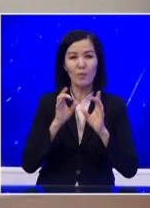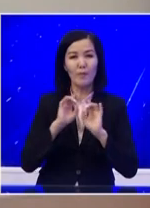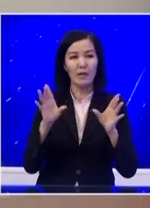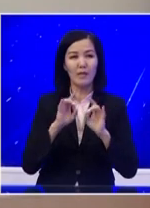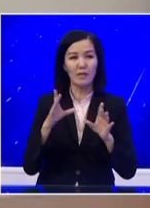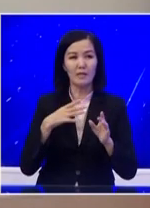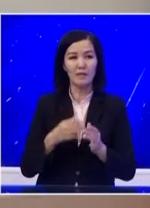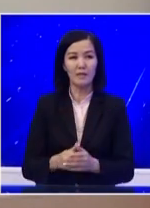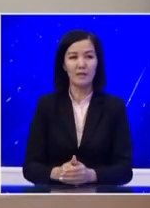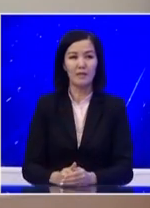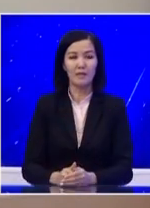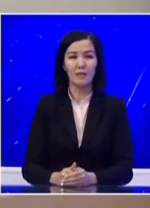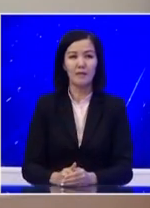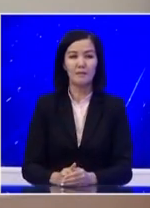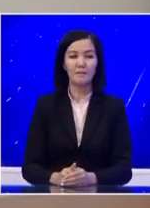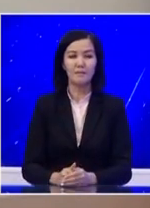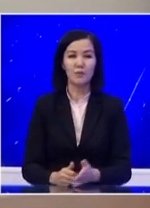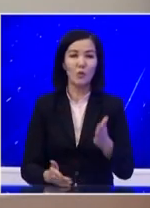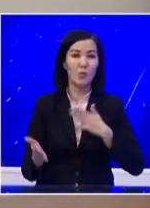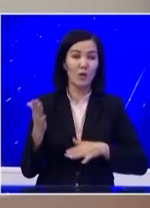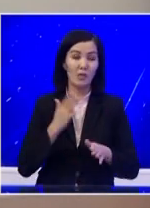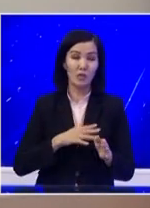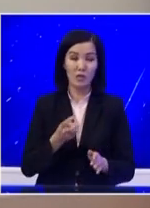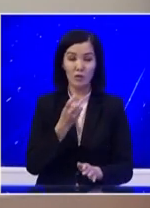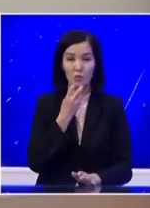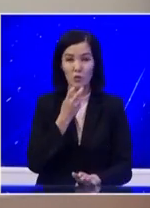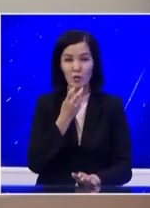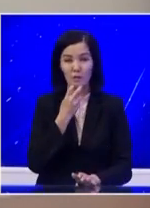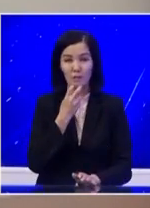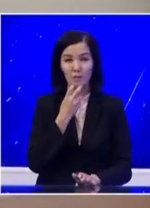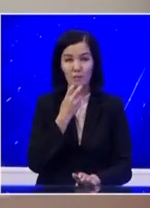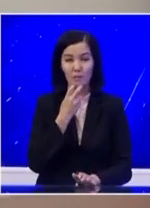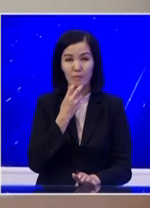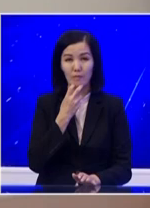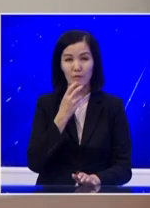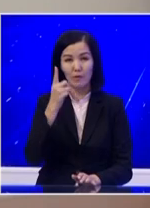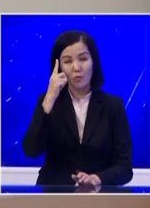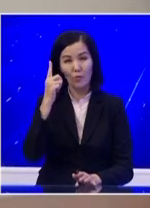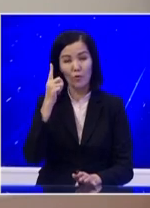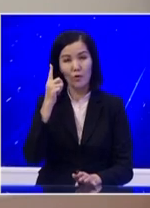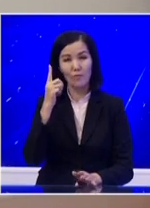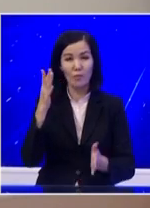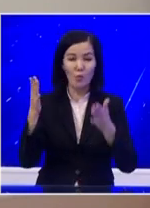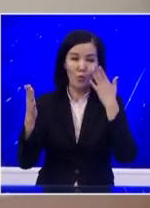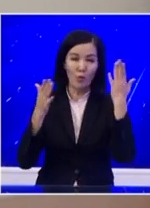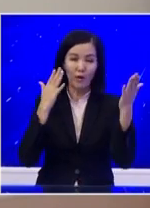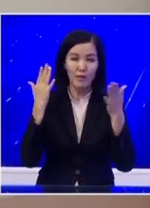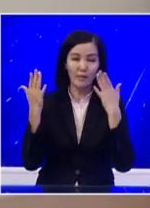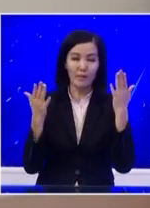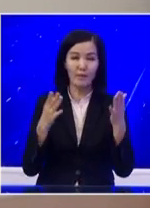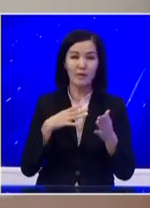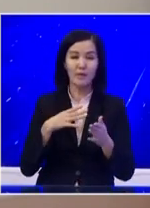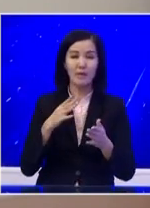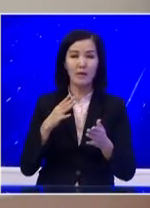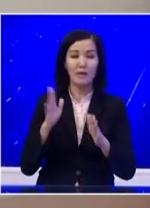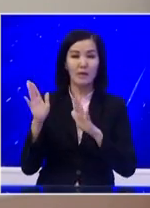насихаттады. Қуаныштан күліп, ойын бір шалқып, билемек. Кеттім мен